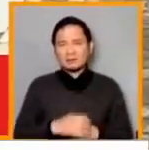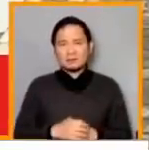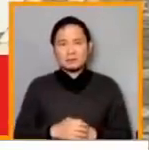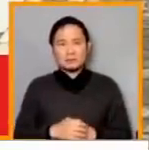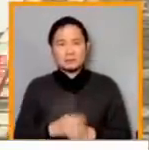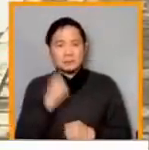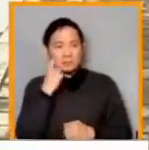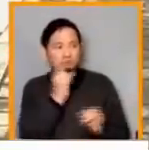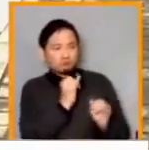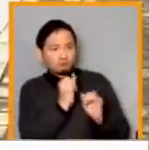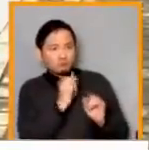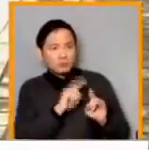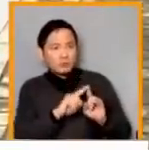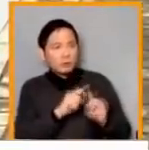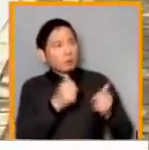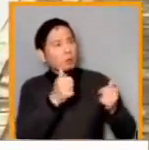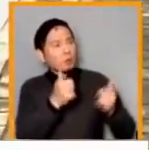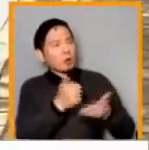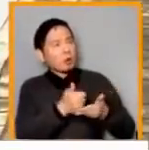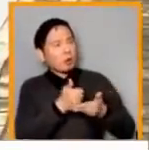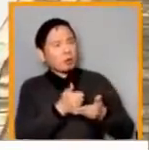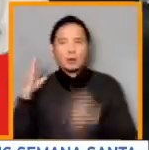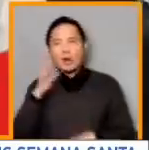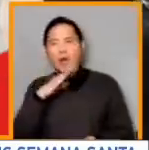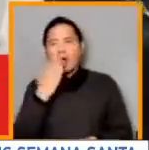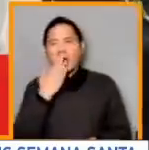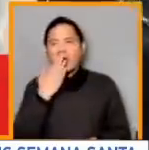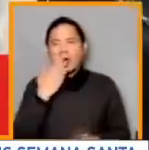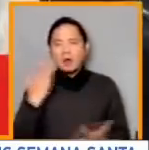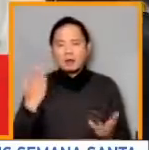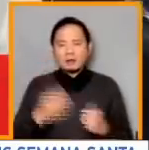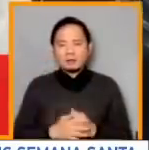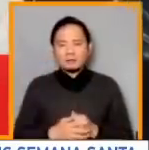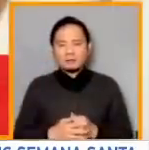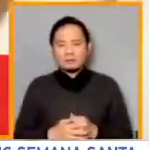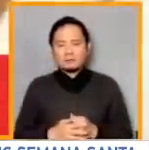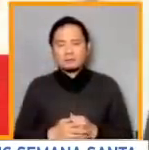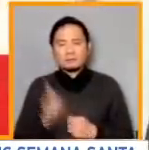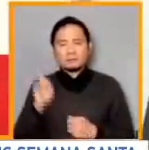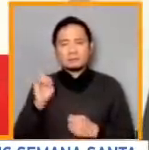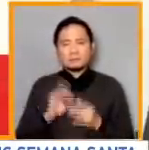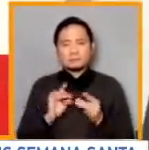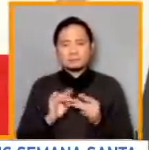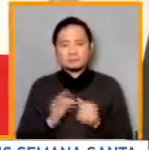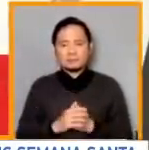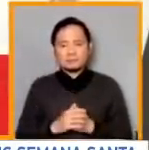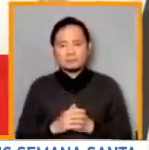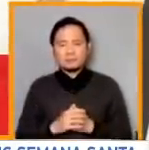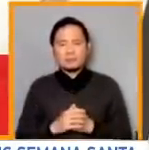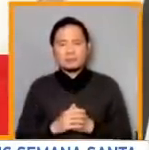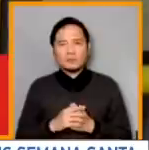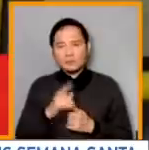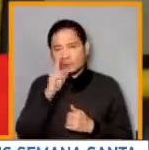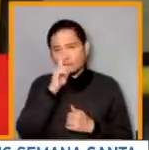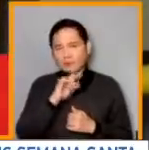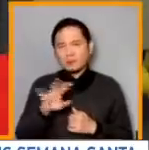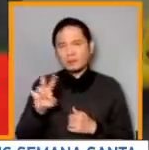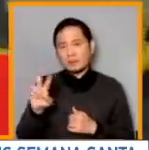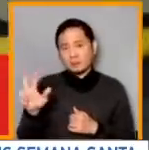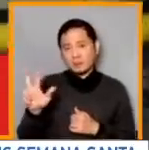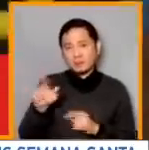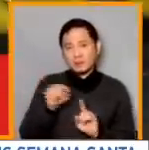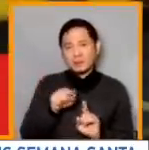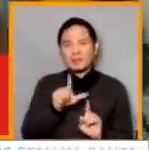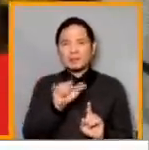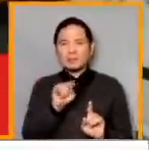Kaya ang ilan sa kanila, nako, naiinip na raw. Sa edad 73, kumakayod pa rin ang tahok vendor na si Lito.